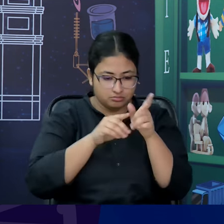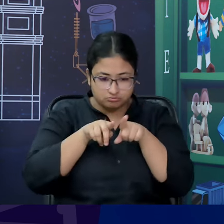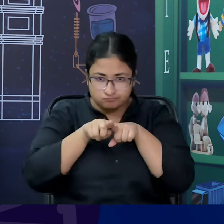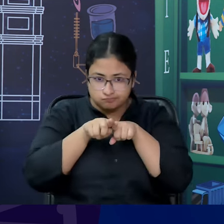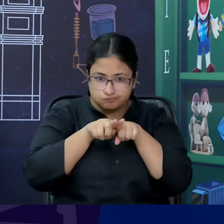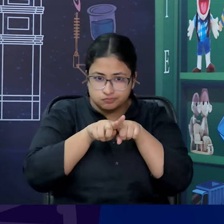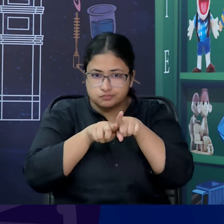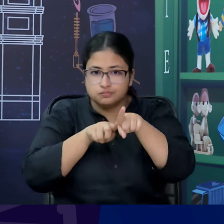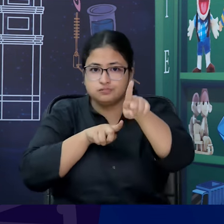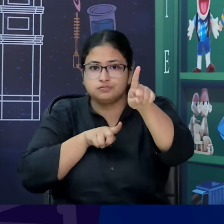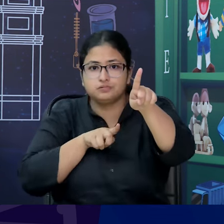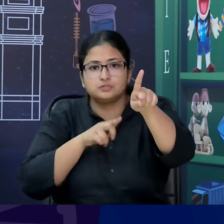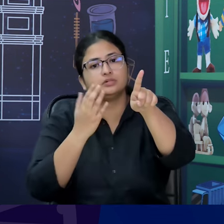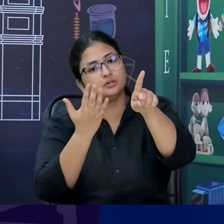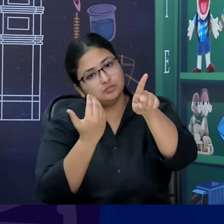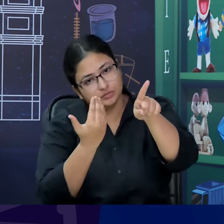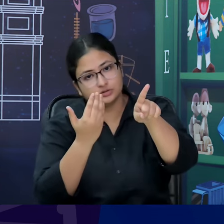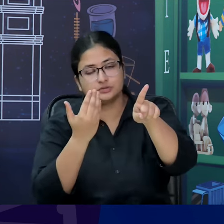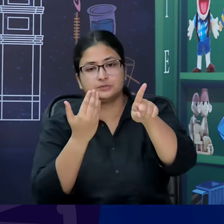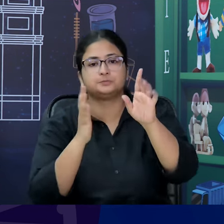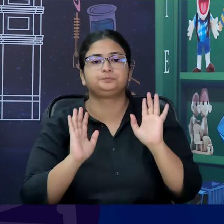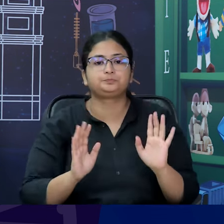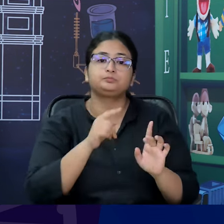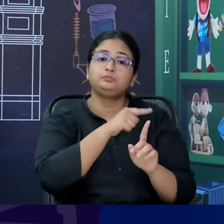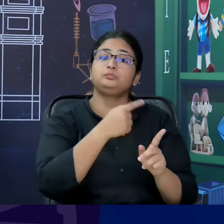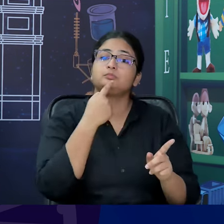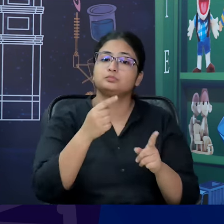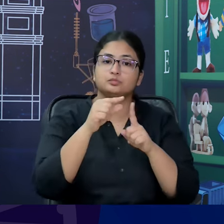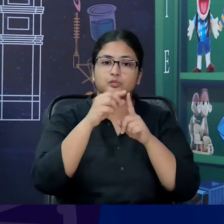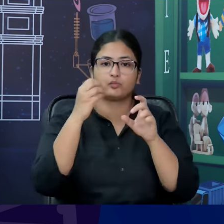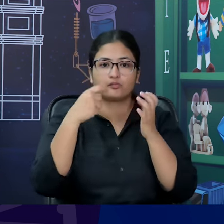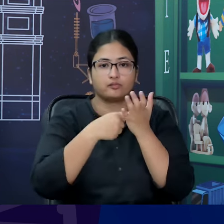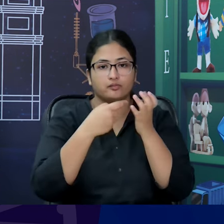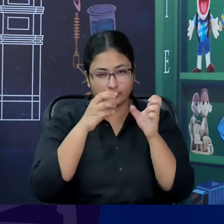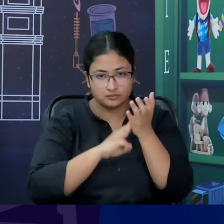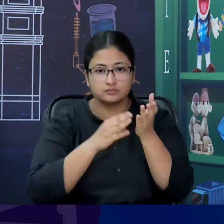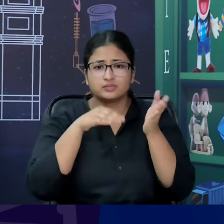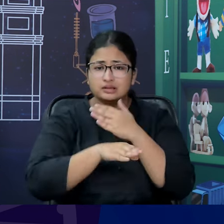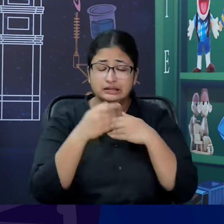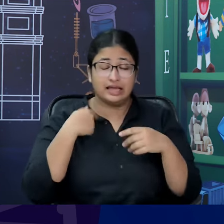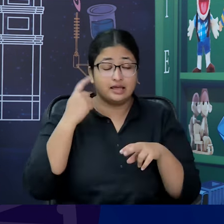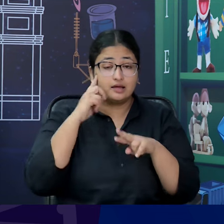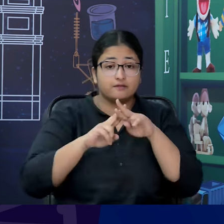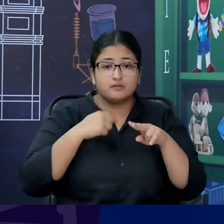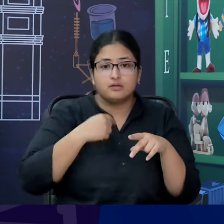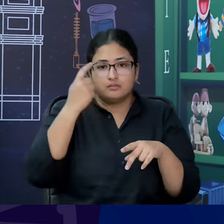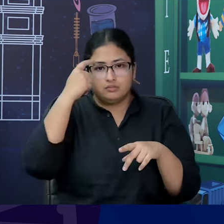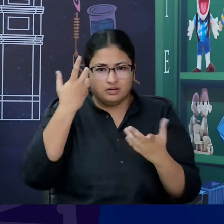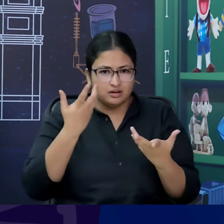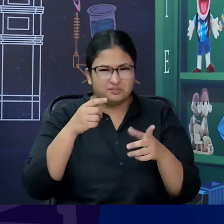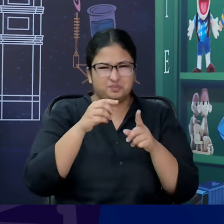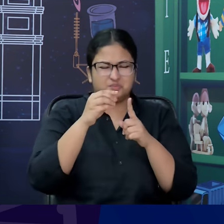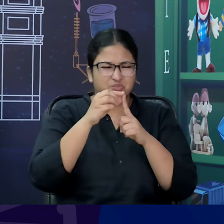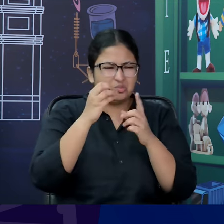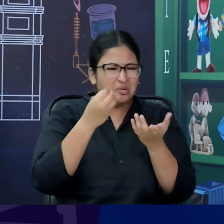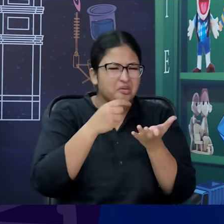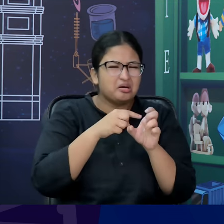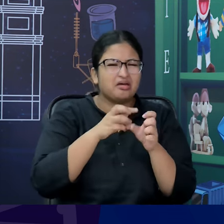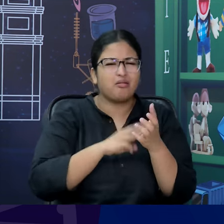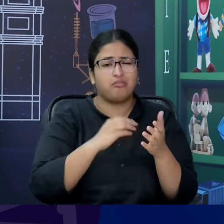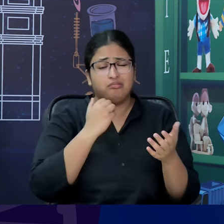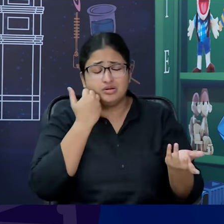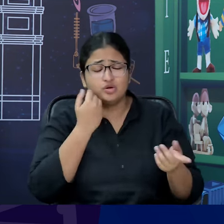पर व्यक्त की अपने विचार व्यक्त किए हैं जिस कविता के माध्यम से कि आज हम अगर यह सोचे कि कविताएं कौन पढ़ता है कौन लिखता है